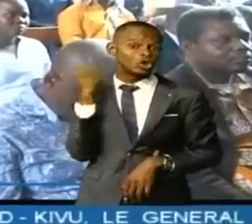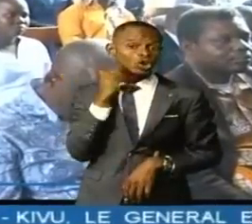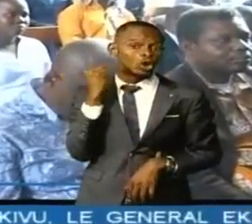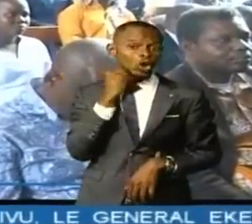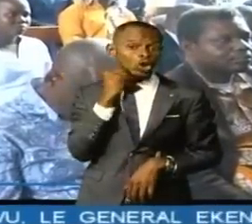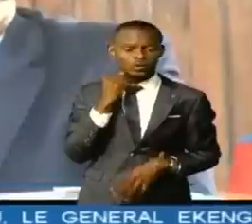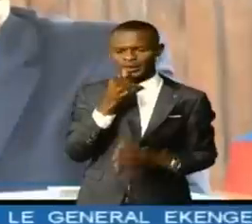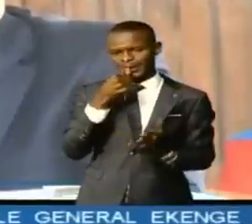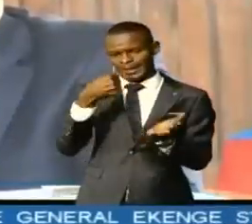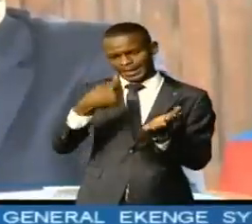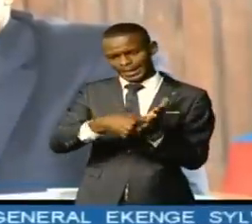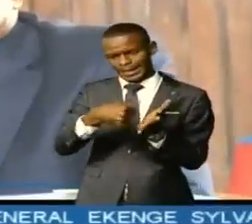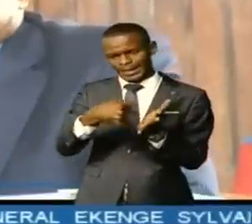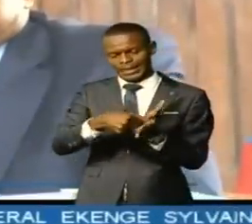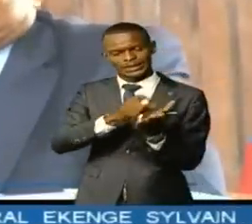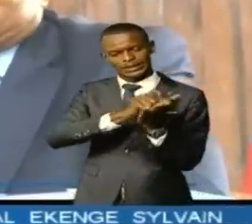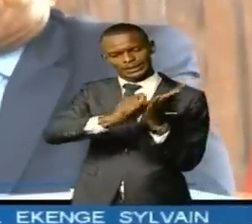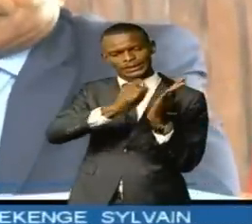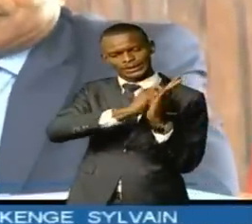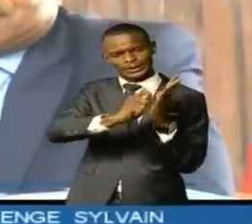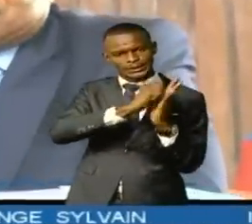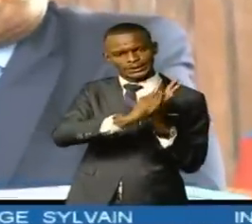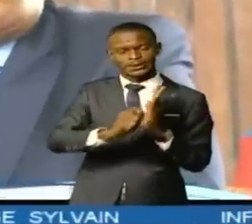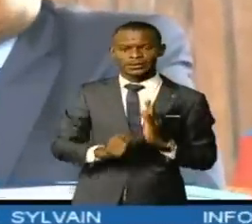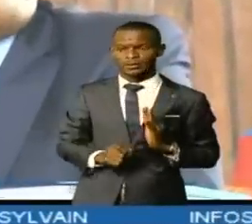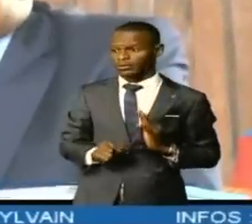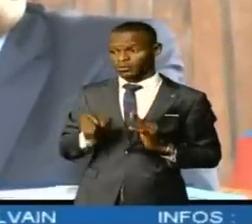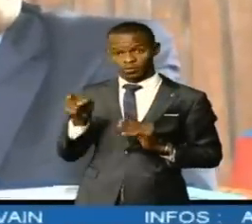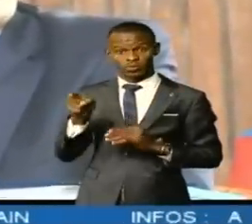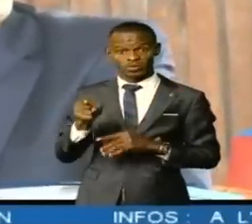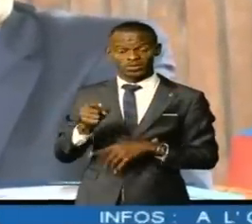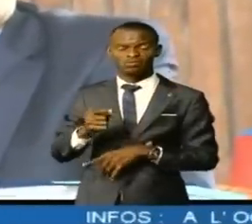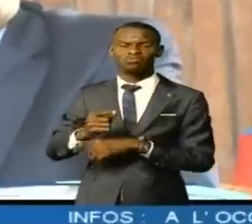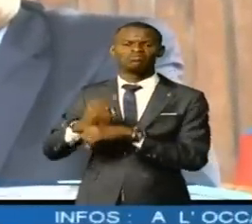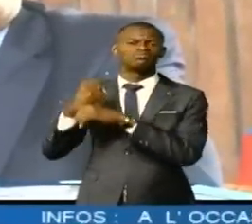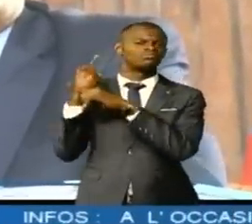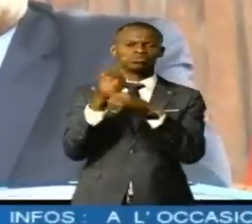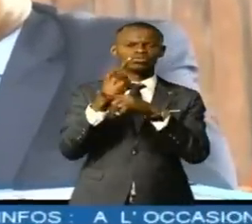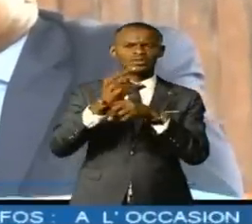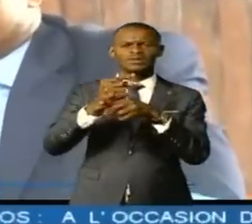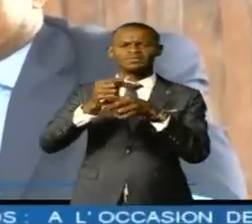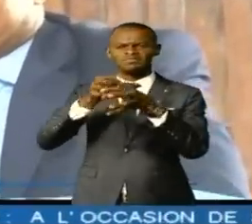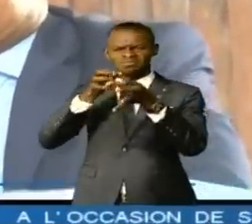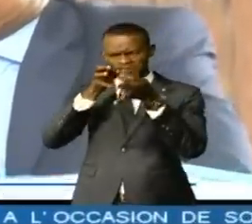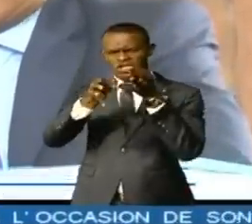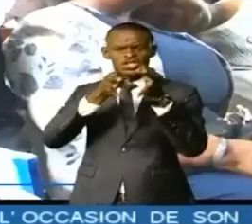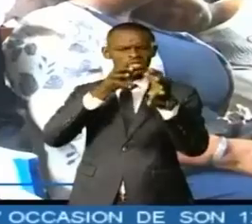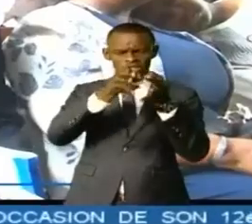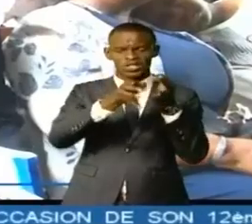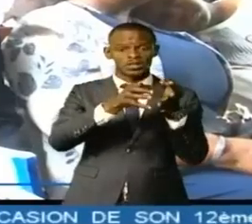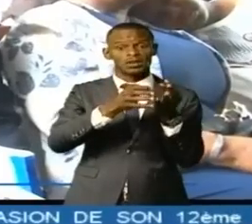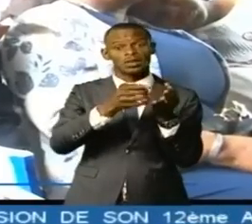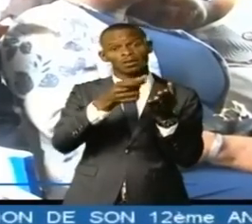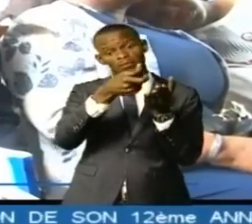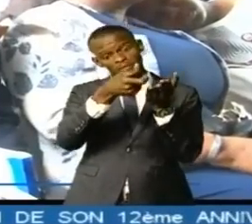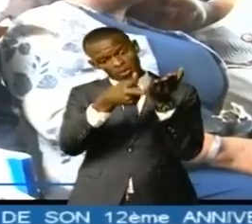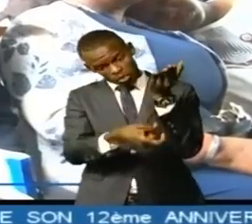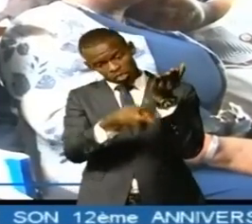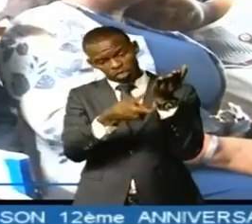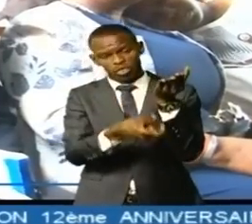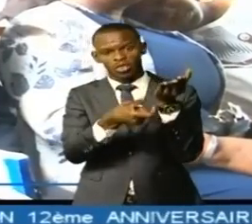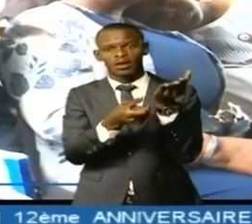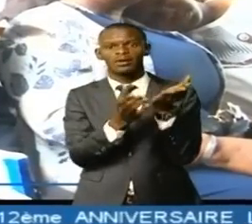littérature. C'était au terme d'une soutenance publique de sa thèse doctorale de 533 pages ayant pour thème